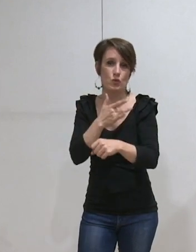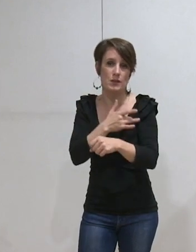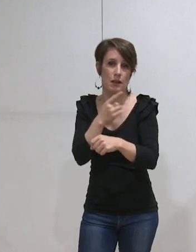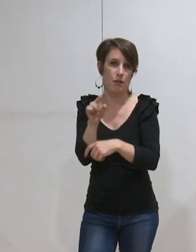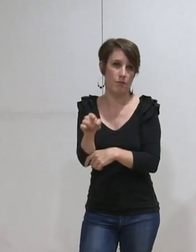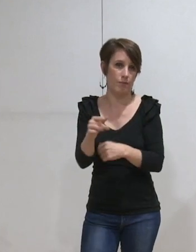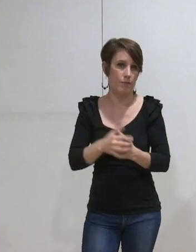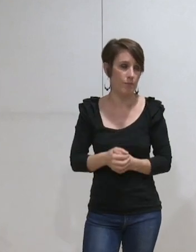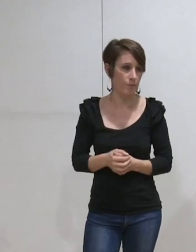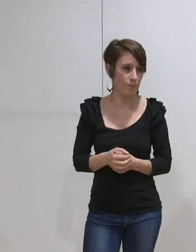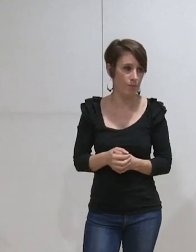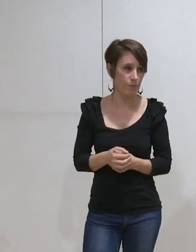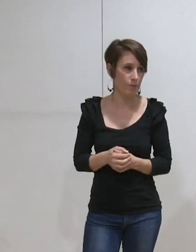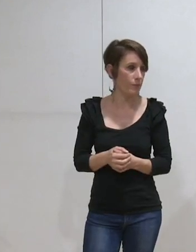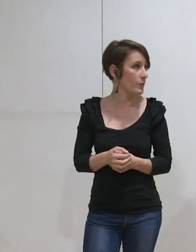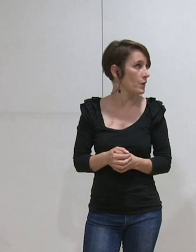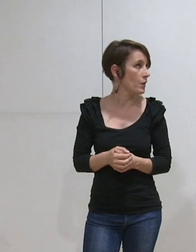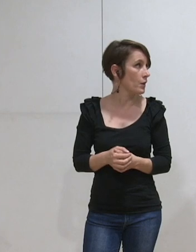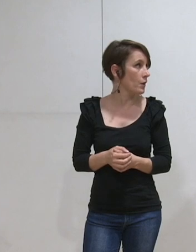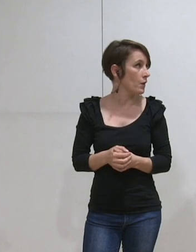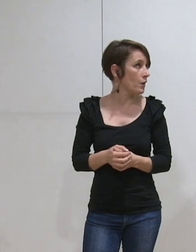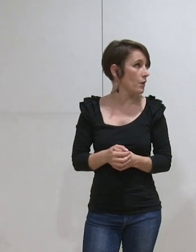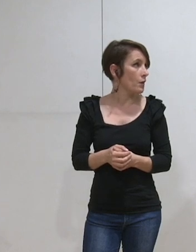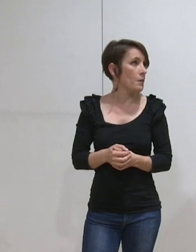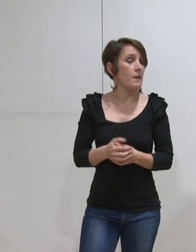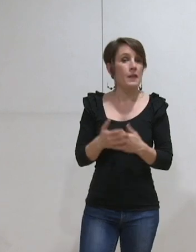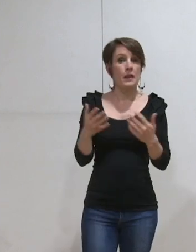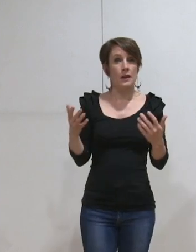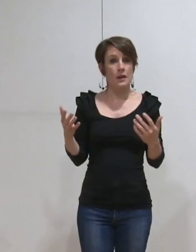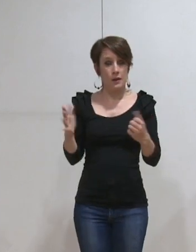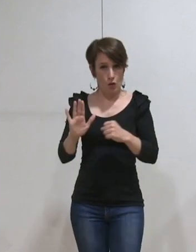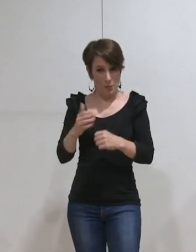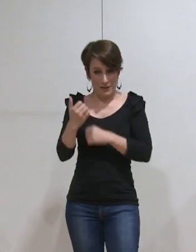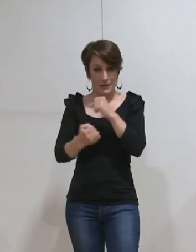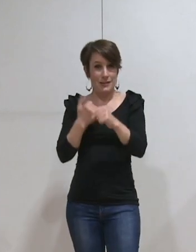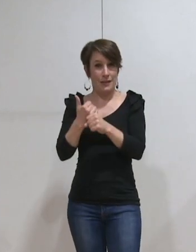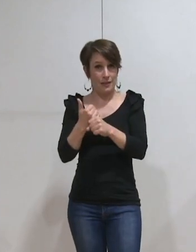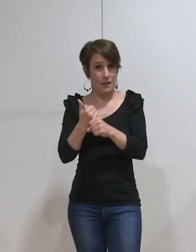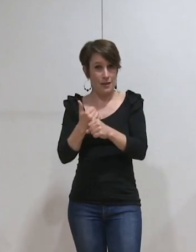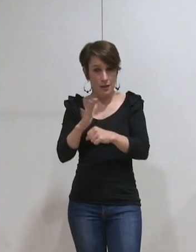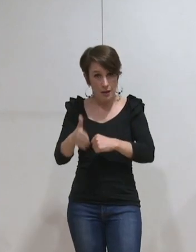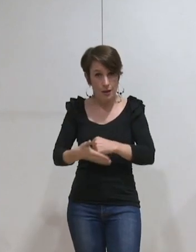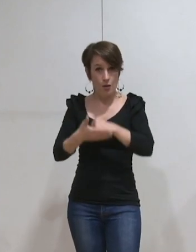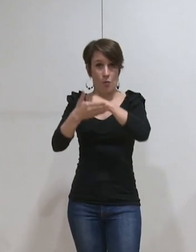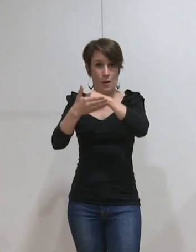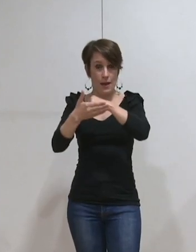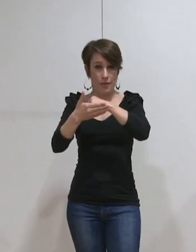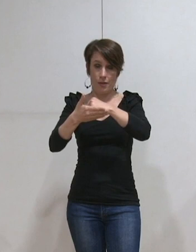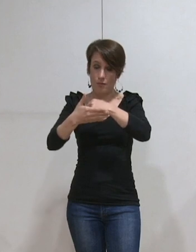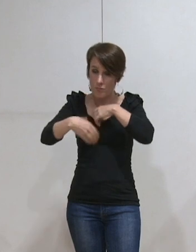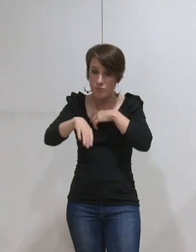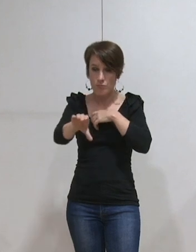plus nous améliorons l'aide fixée cette année à 6500